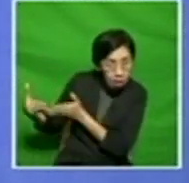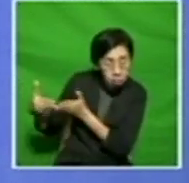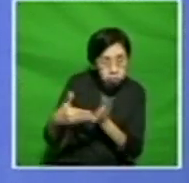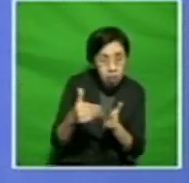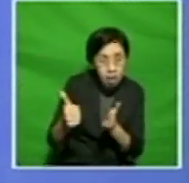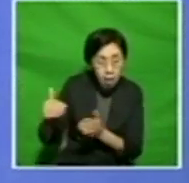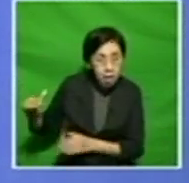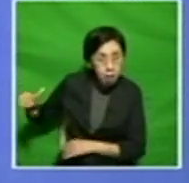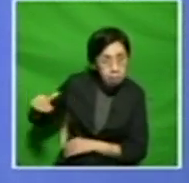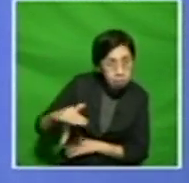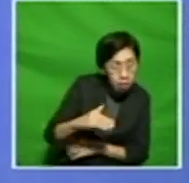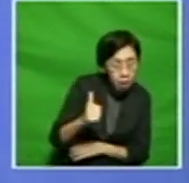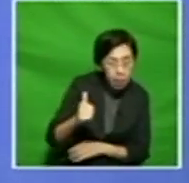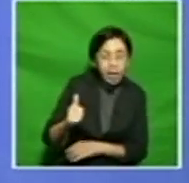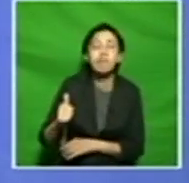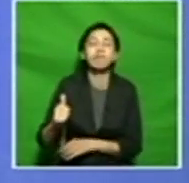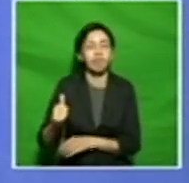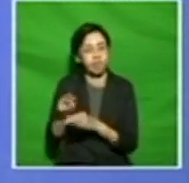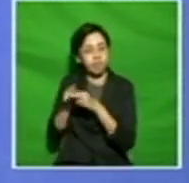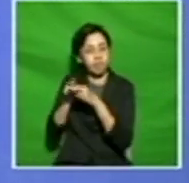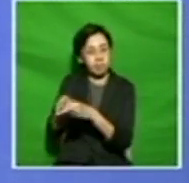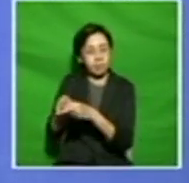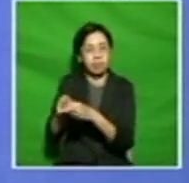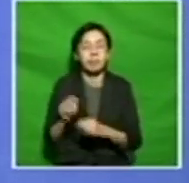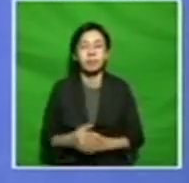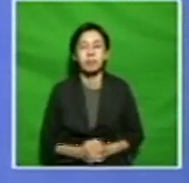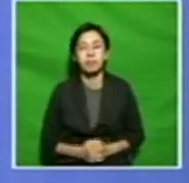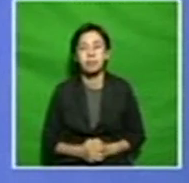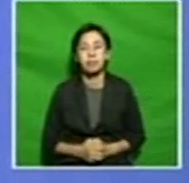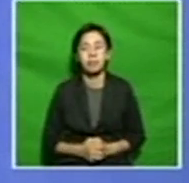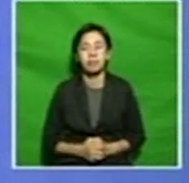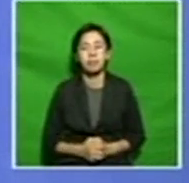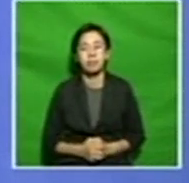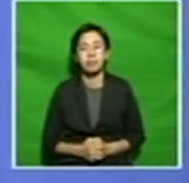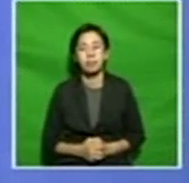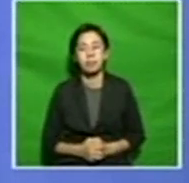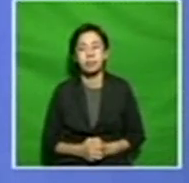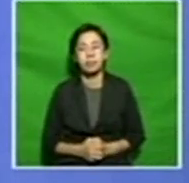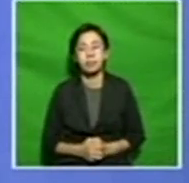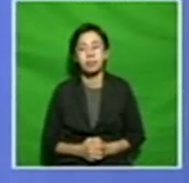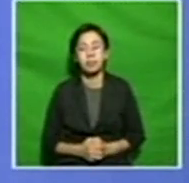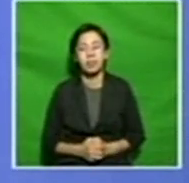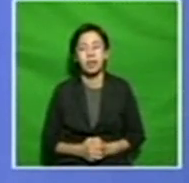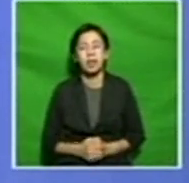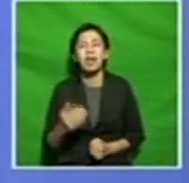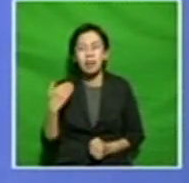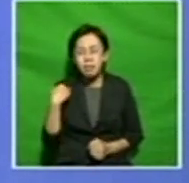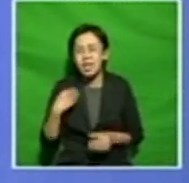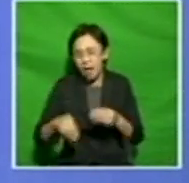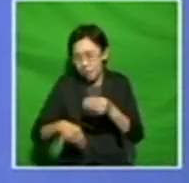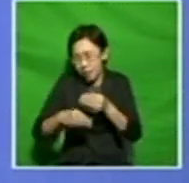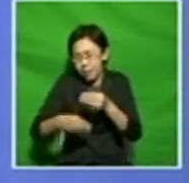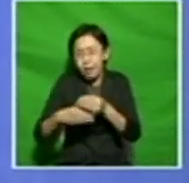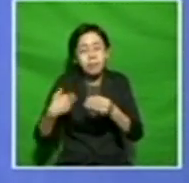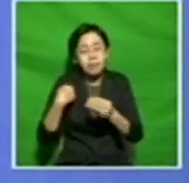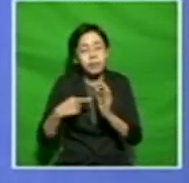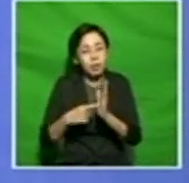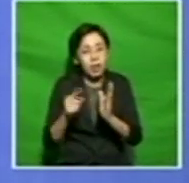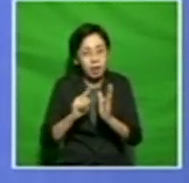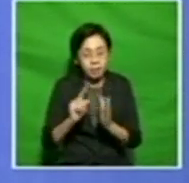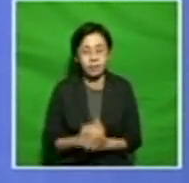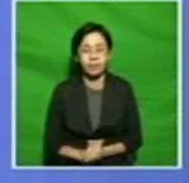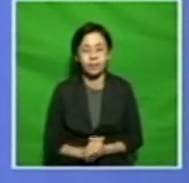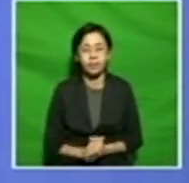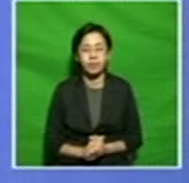าในประเทศได้นี่คือข้อยกเว้นข้อยกเว้นอื่นก็ยังมีอีกครับเช่นกรณี